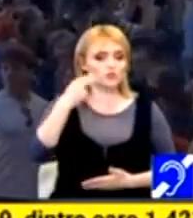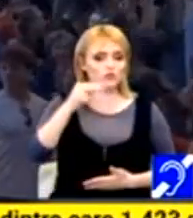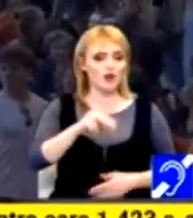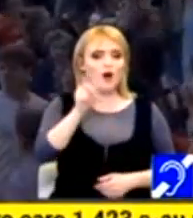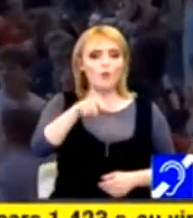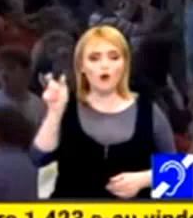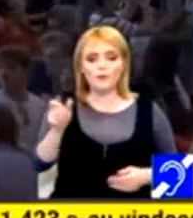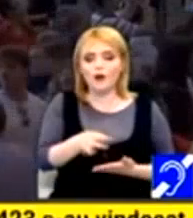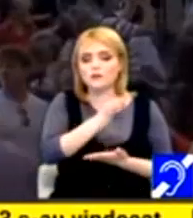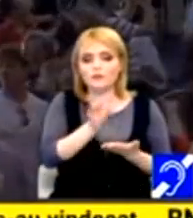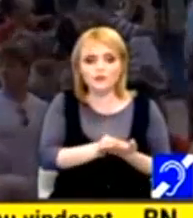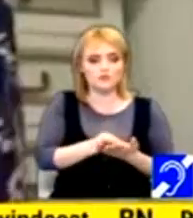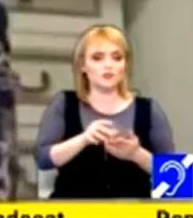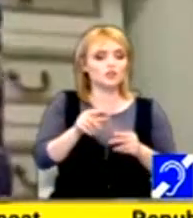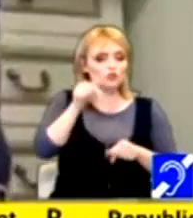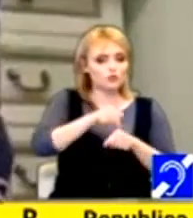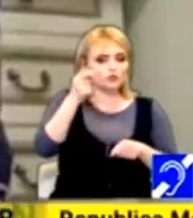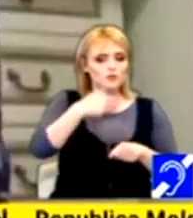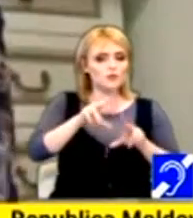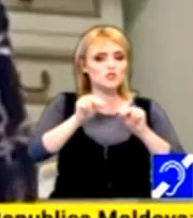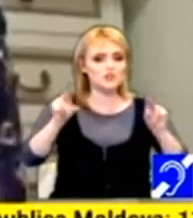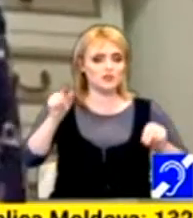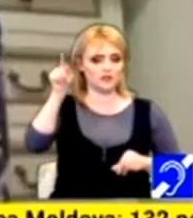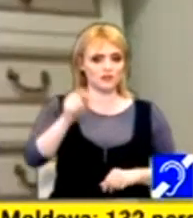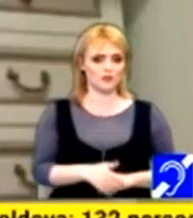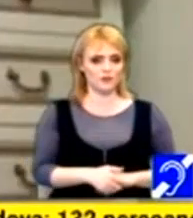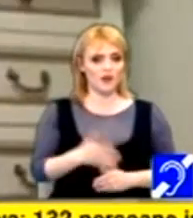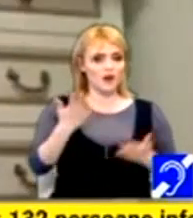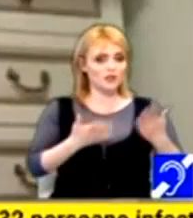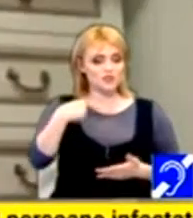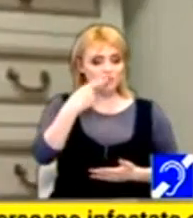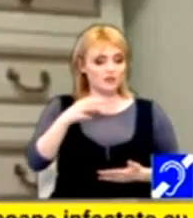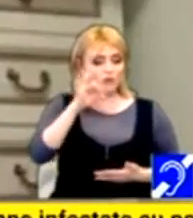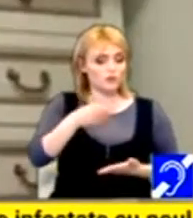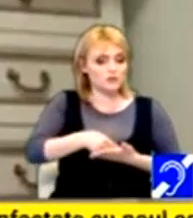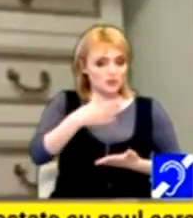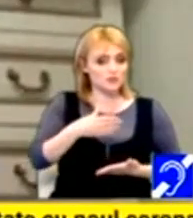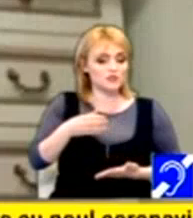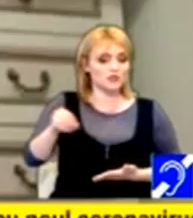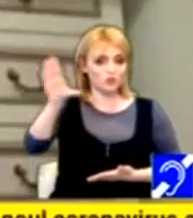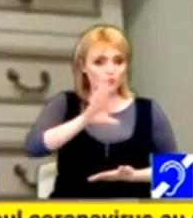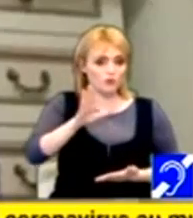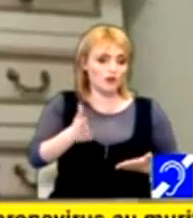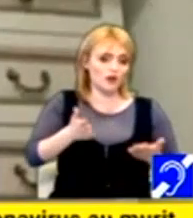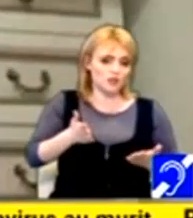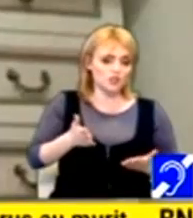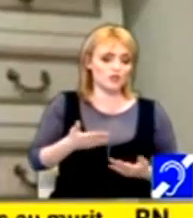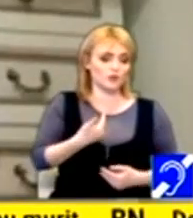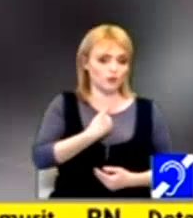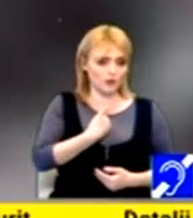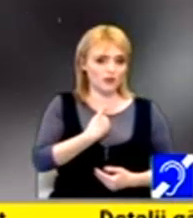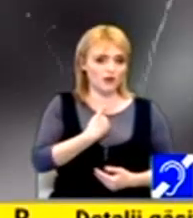oamenii mai responsabili și fericiți. Dacă e să vorbim despre valorile Uniunii Europene, atunci cu siguranță pentru